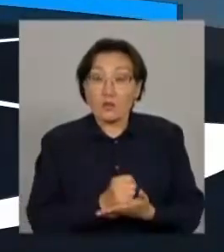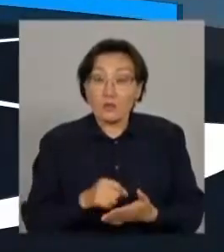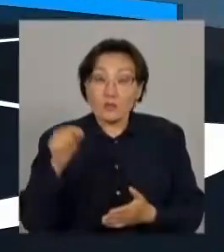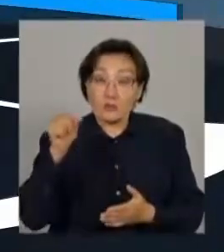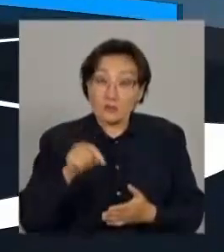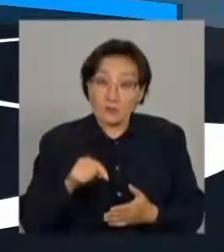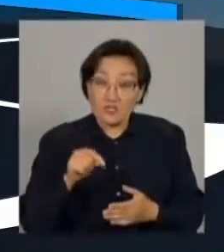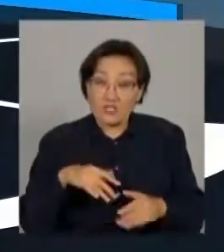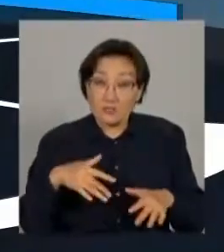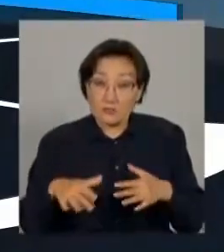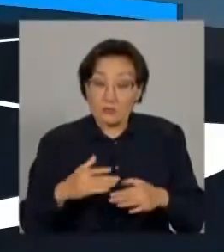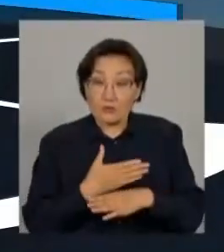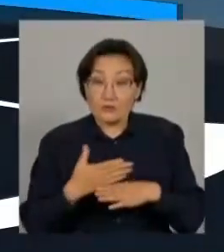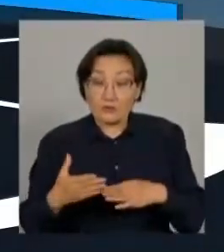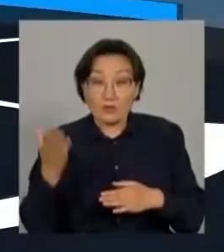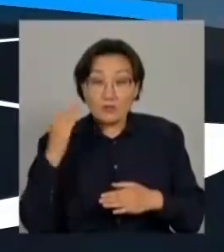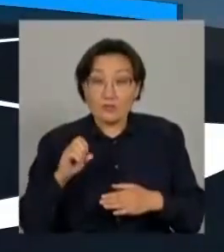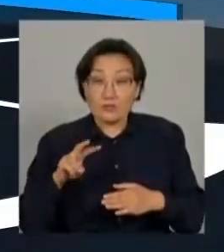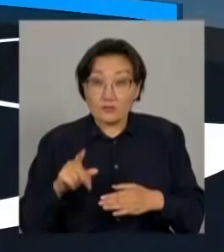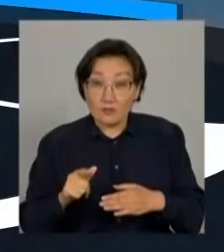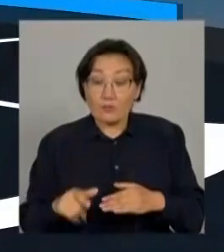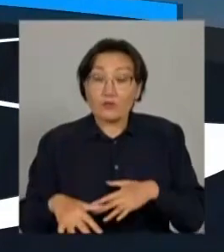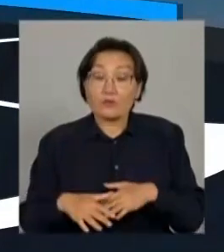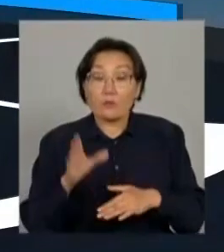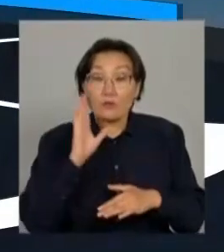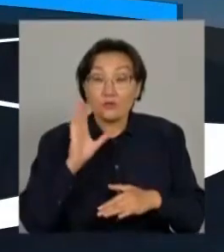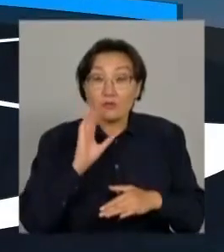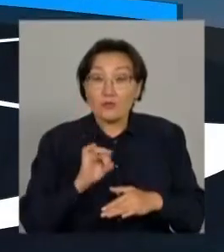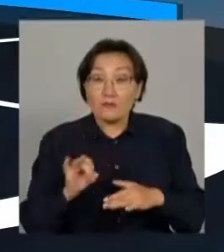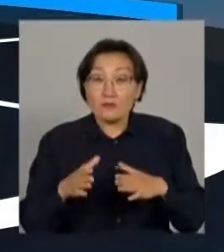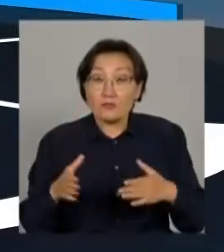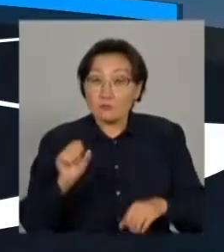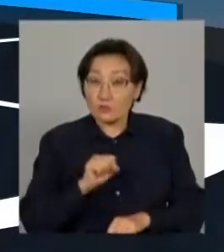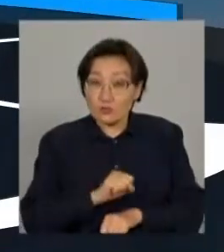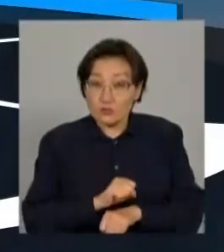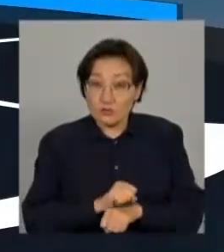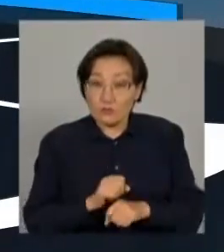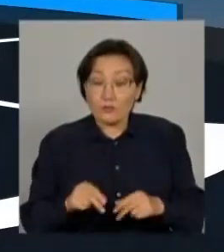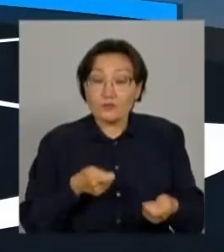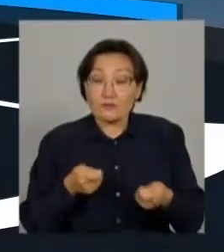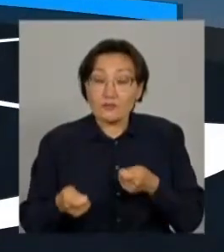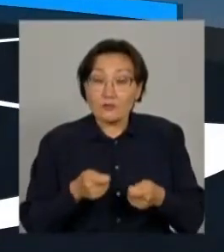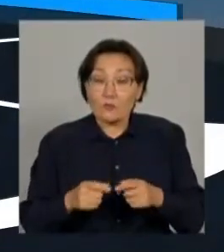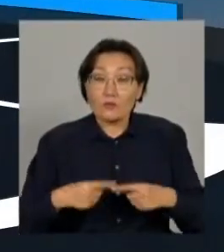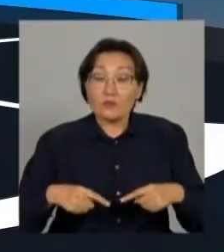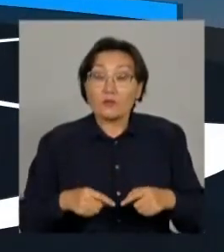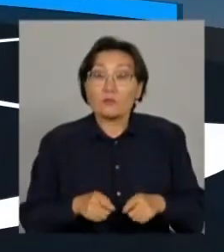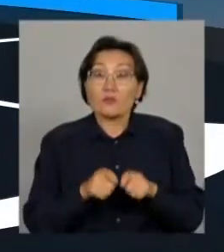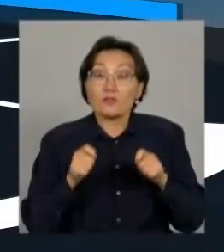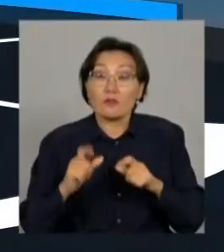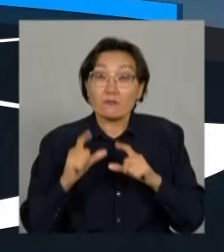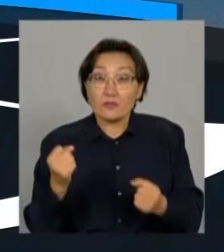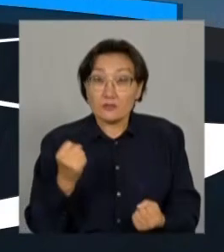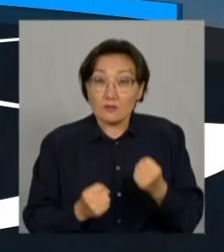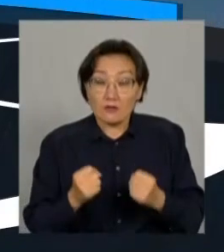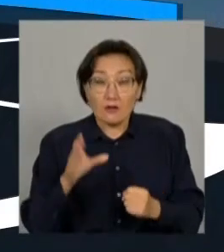и без того был слабый. Но после недавнего селя живительную влагу и вовсе отключили. Чиновники организовали водовоз, однако воды